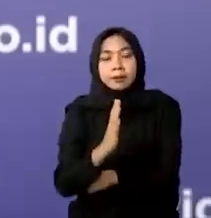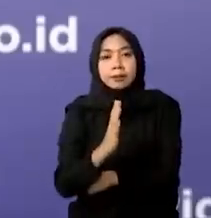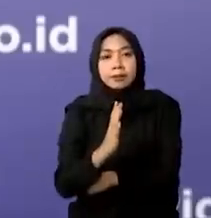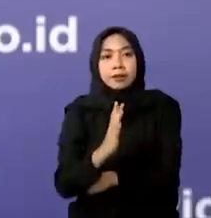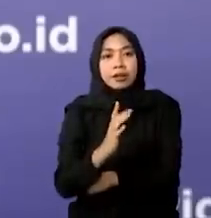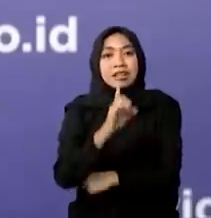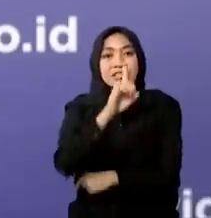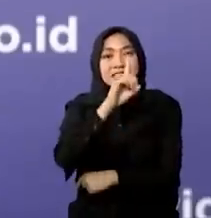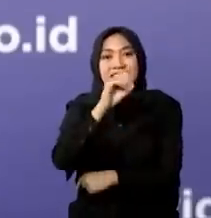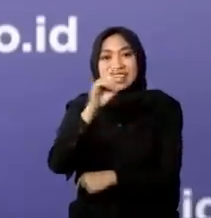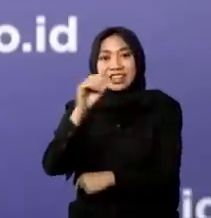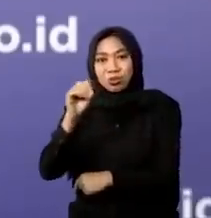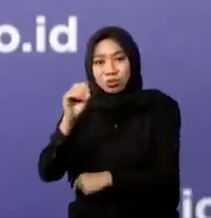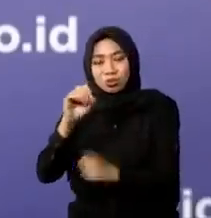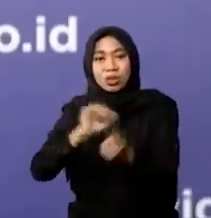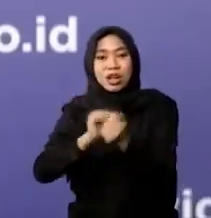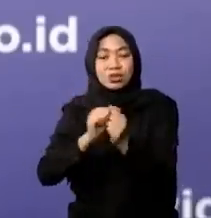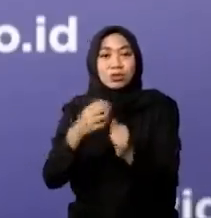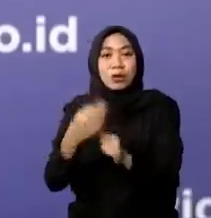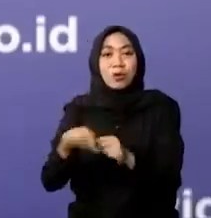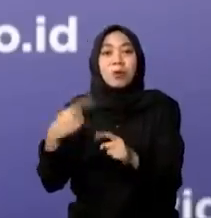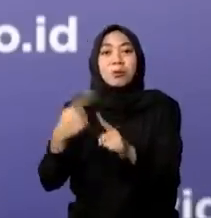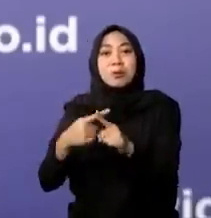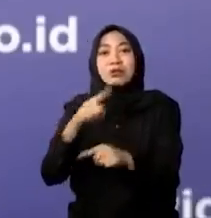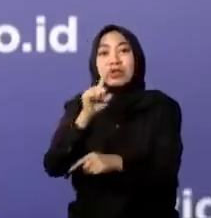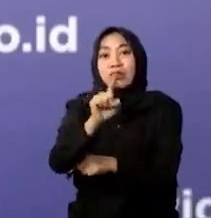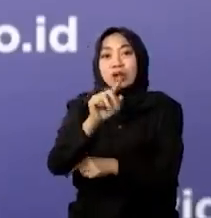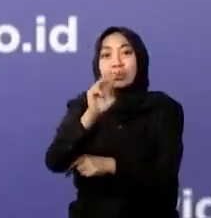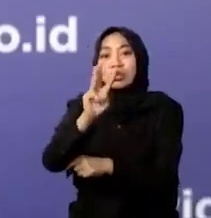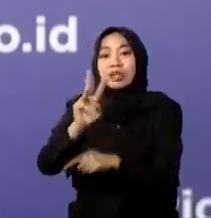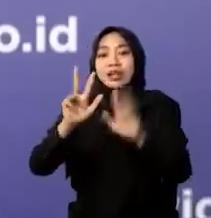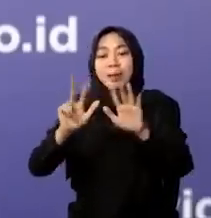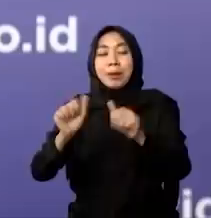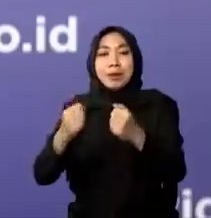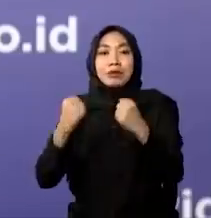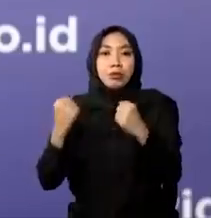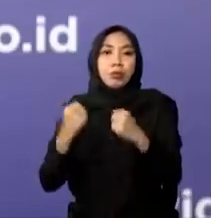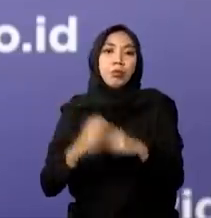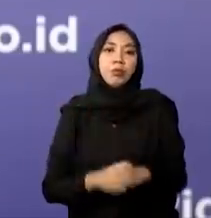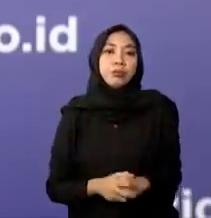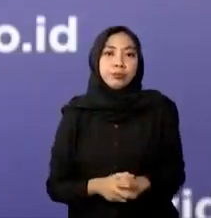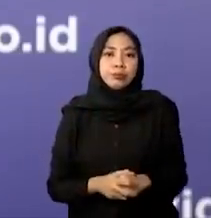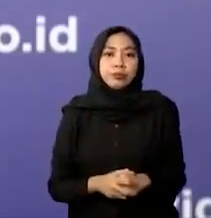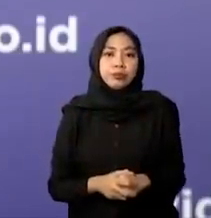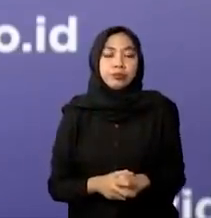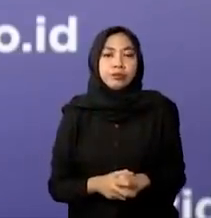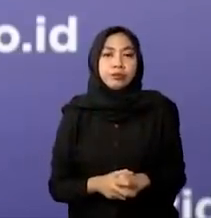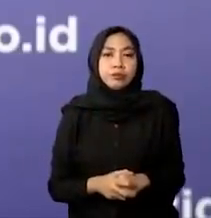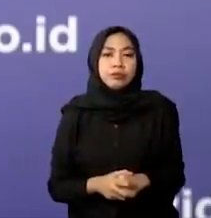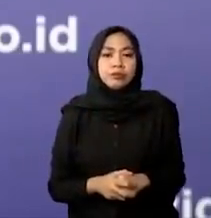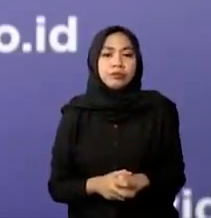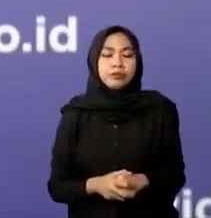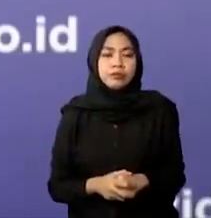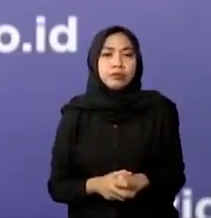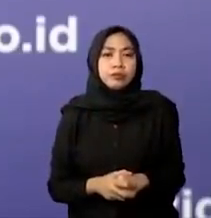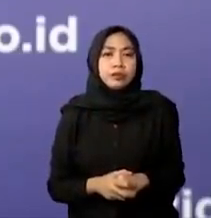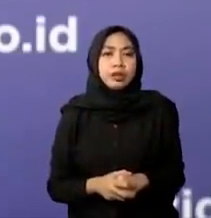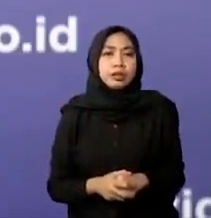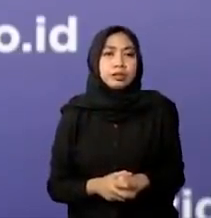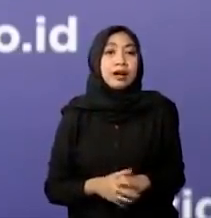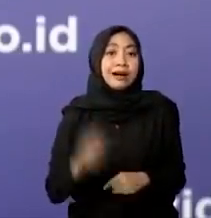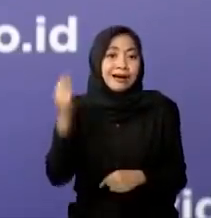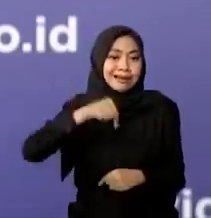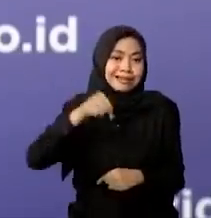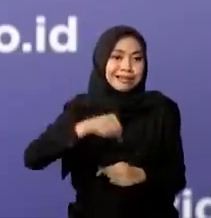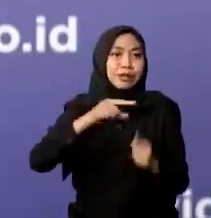100 kasus baru dengan 138 sembuh hari ini 17